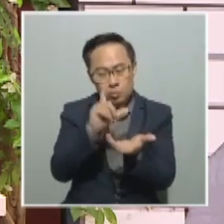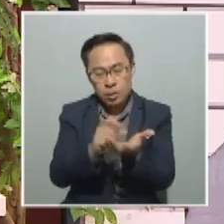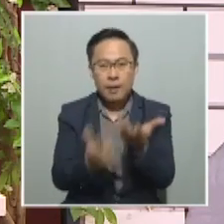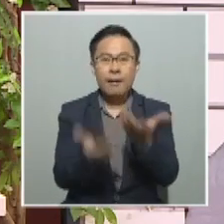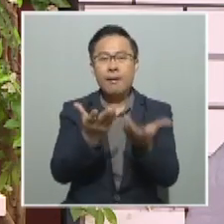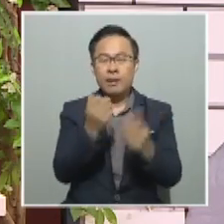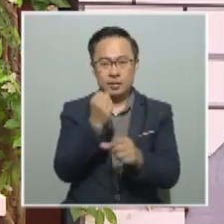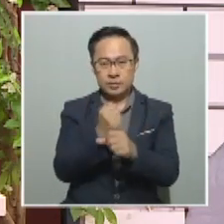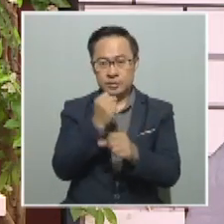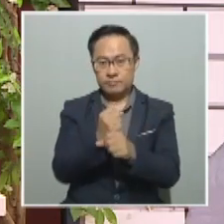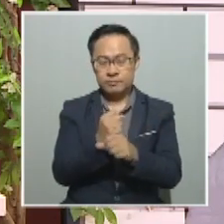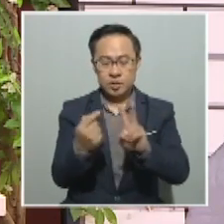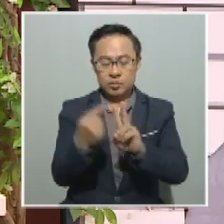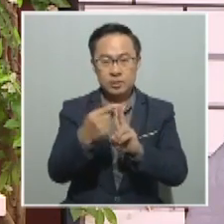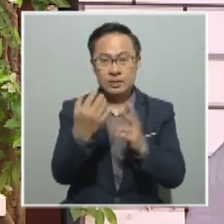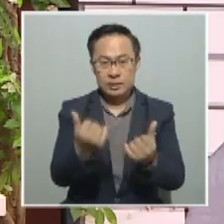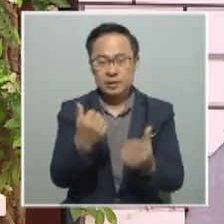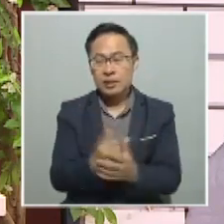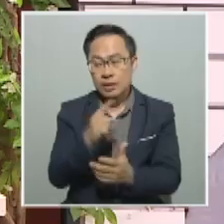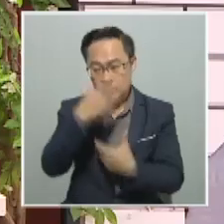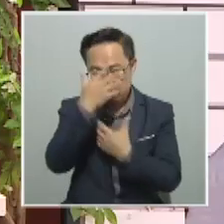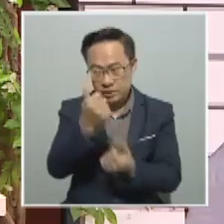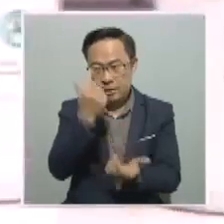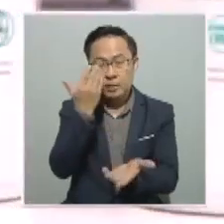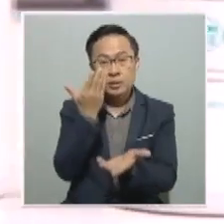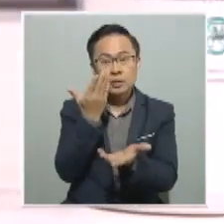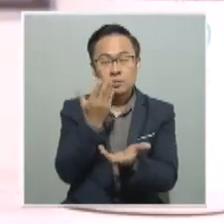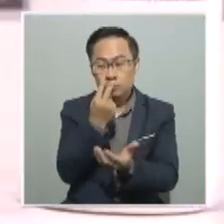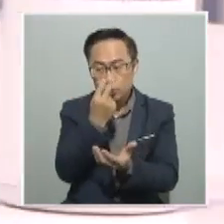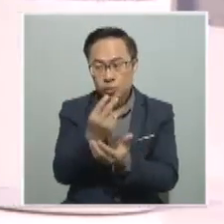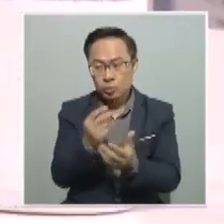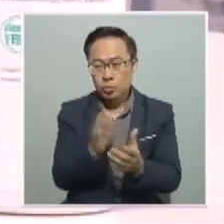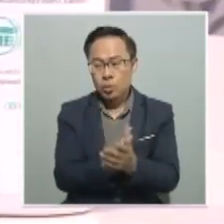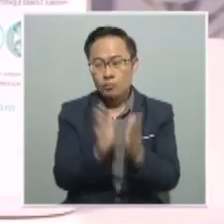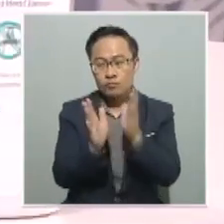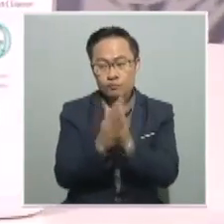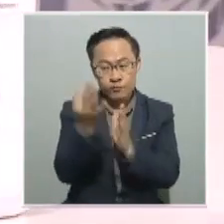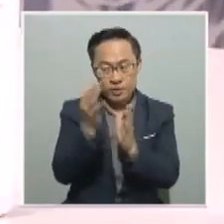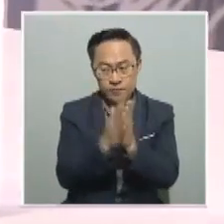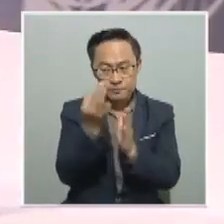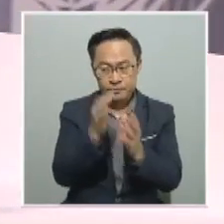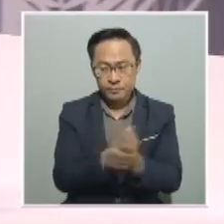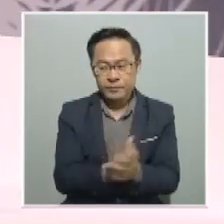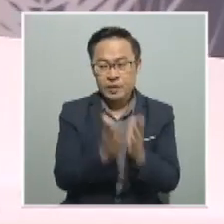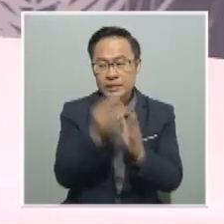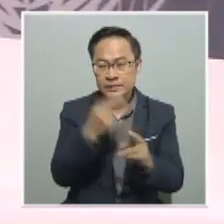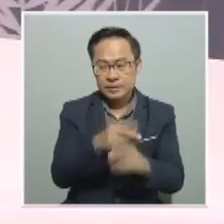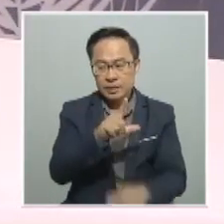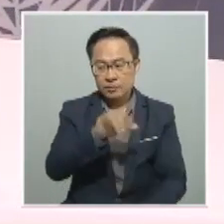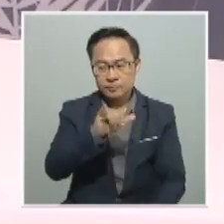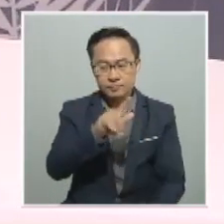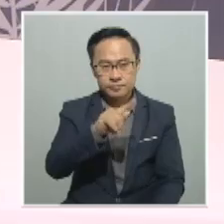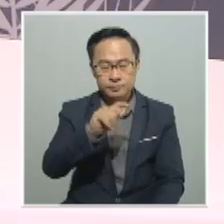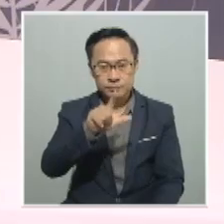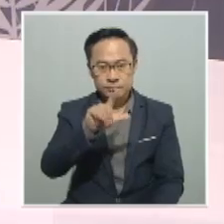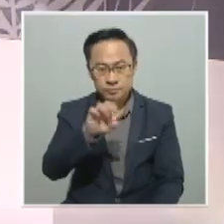ย์แล้วก็แบบปั๊มโฟมแบบนี้ต้องบอกเลยนะคะสามารถติดตามทางช่องทาง Facebook นะคะที่ Little Elves หรือแม้แ